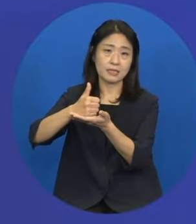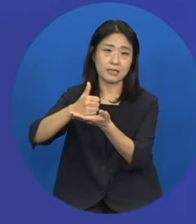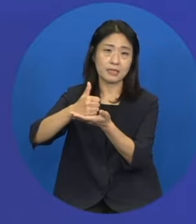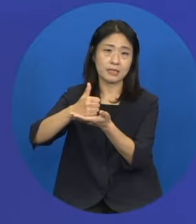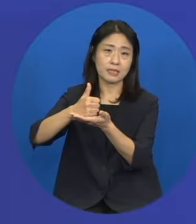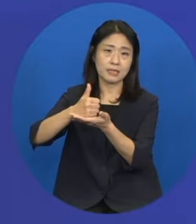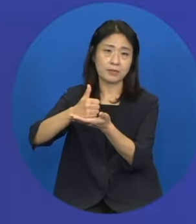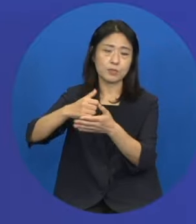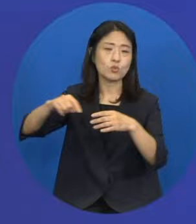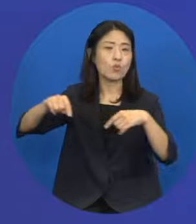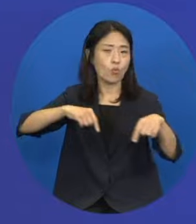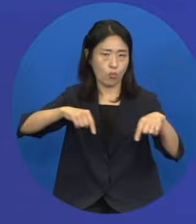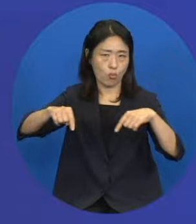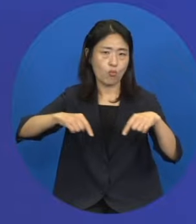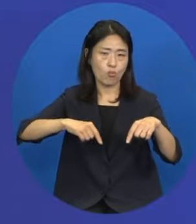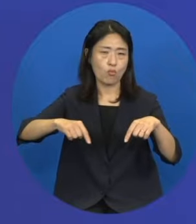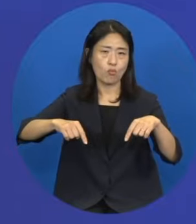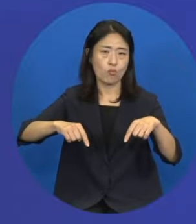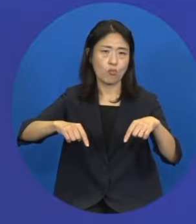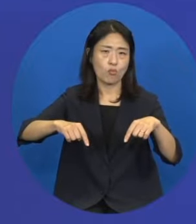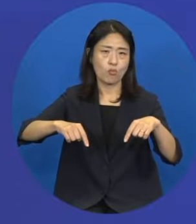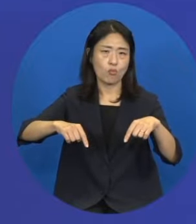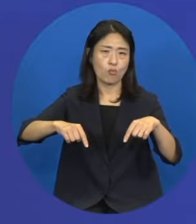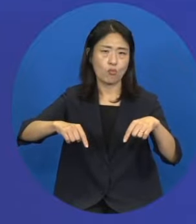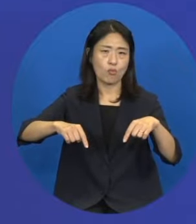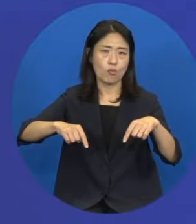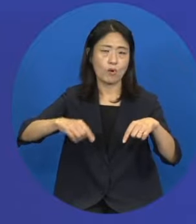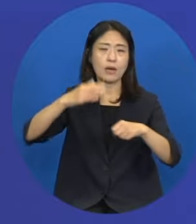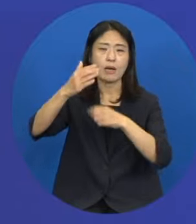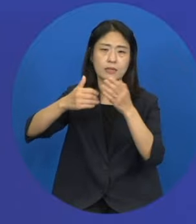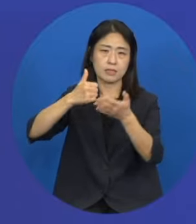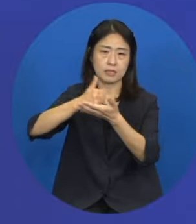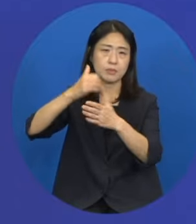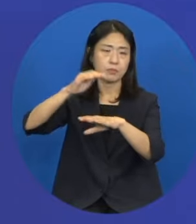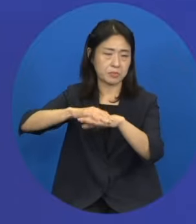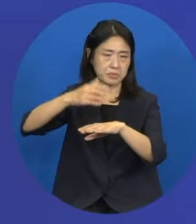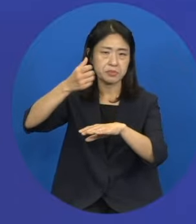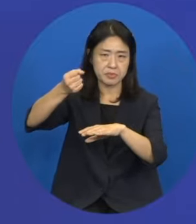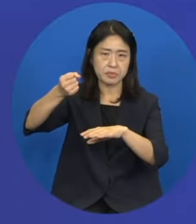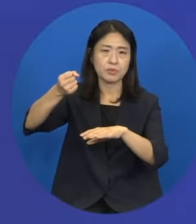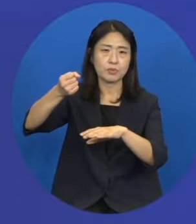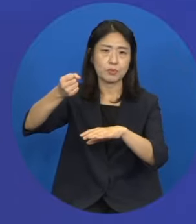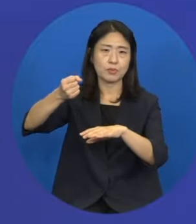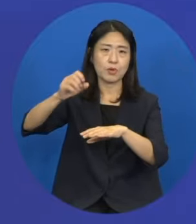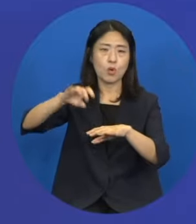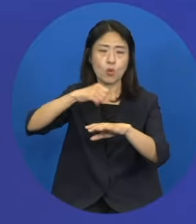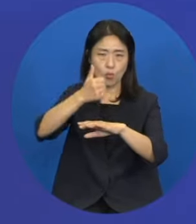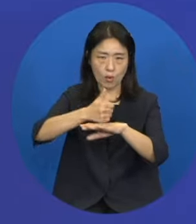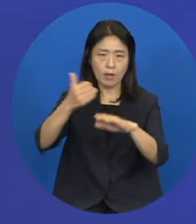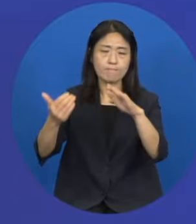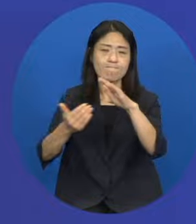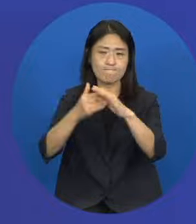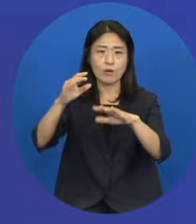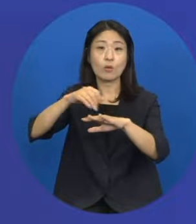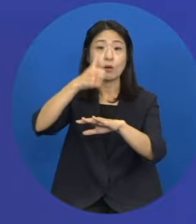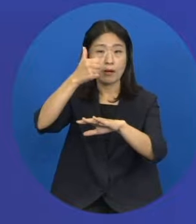통치하십니다. 하나님은 주권자이시고 왕 중의 왕이십니다.